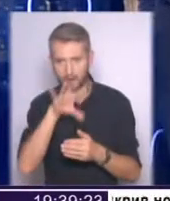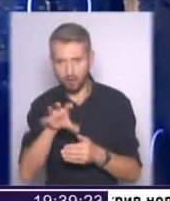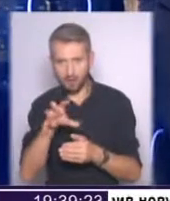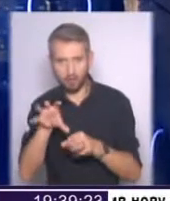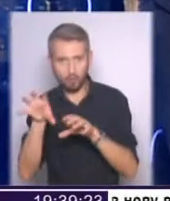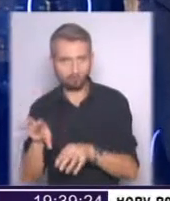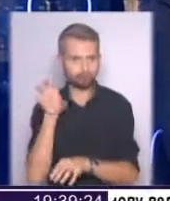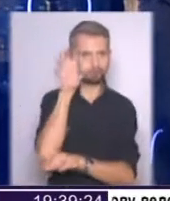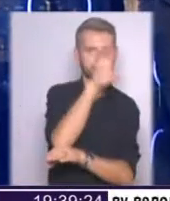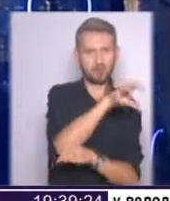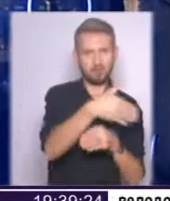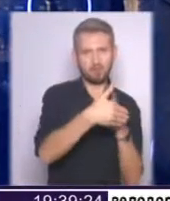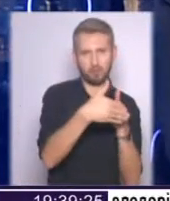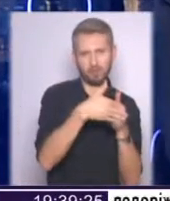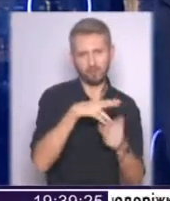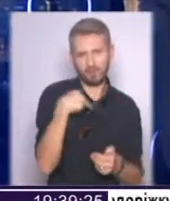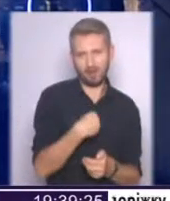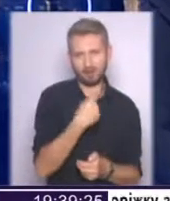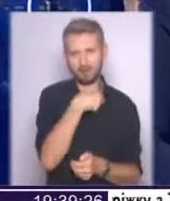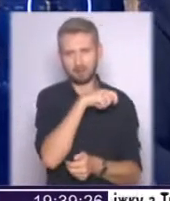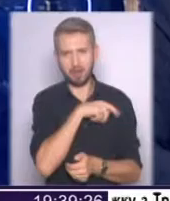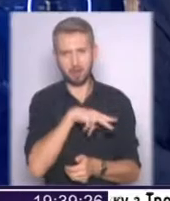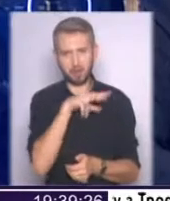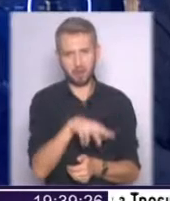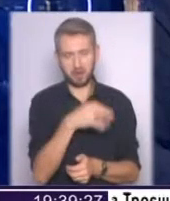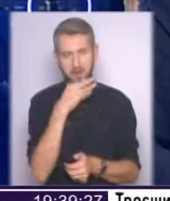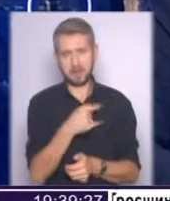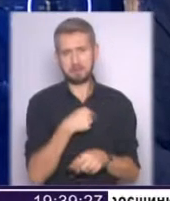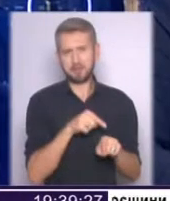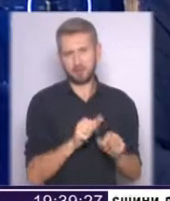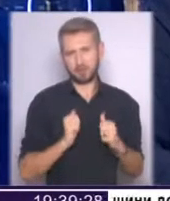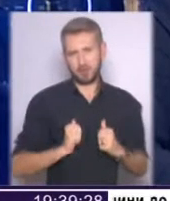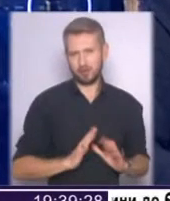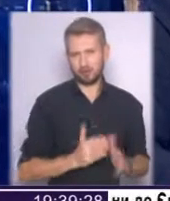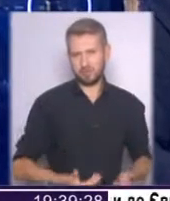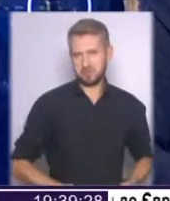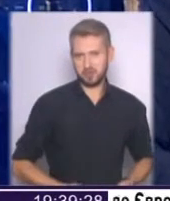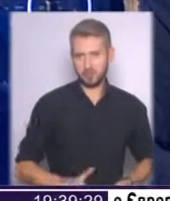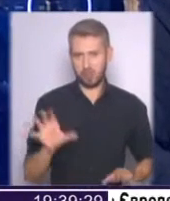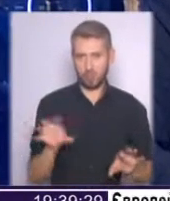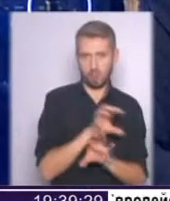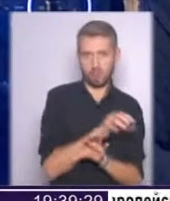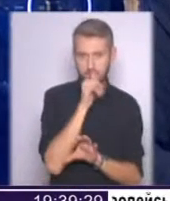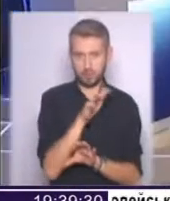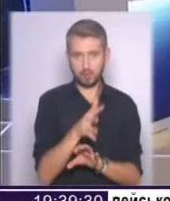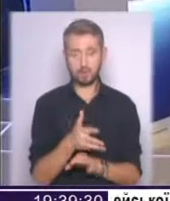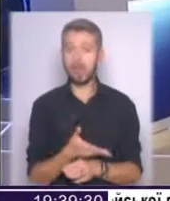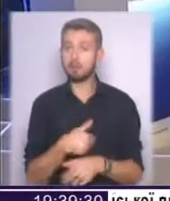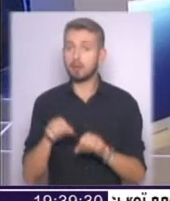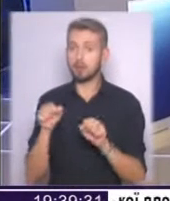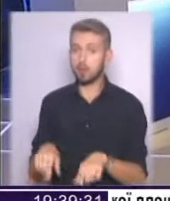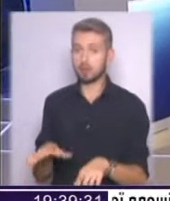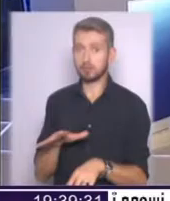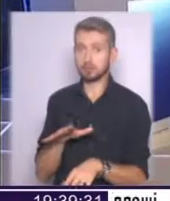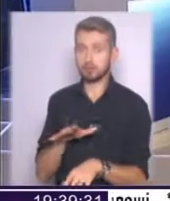поближче, між Францією, Іспанією, там десь Португалією, і сказати, що ми тут мирно, тихо будемо жити. Але ми можемо стати такою країною, посягнути на